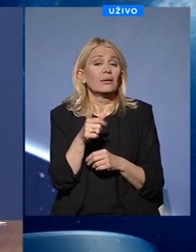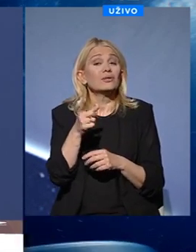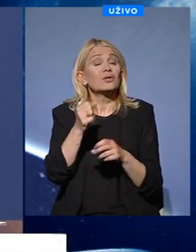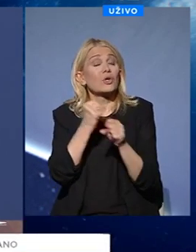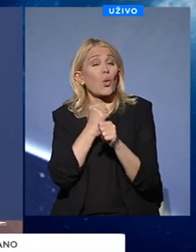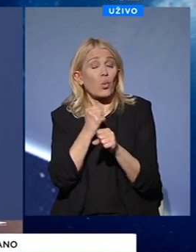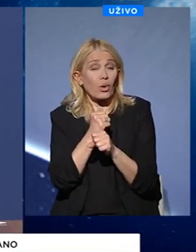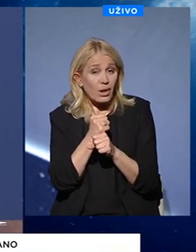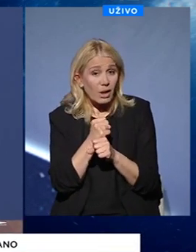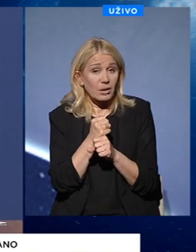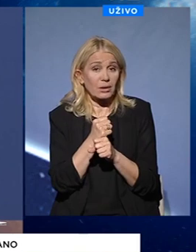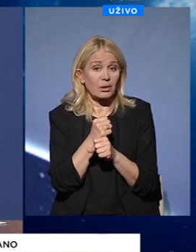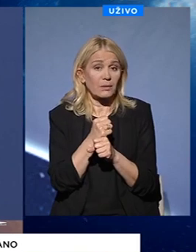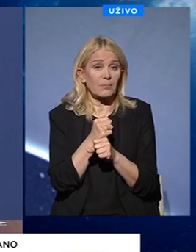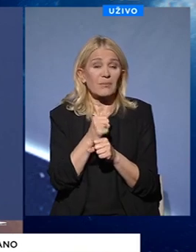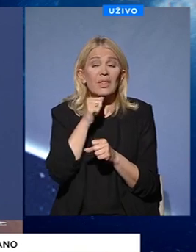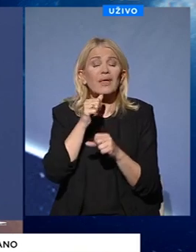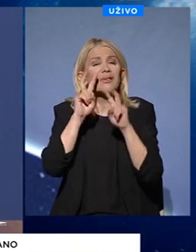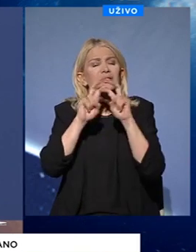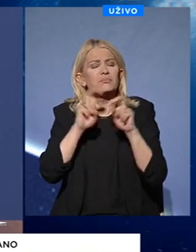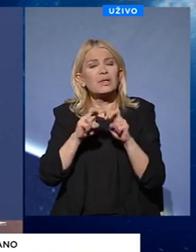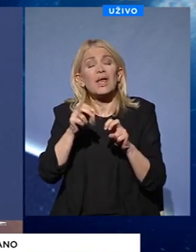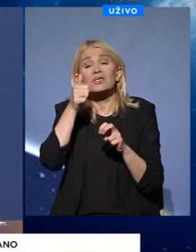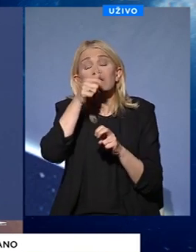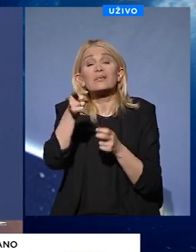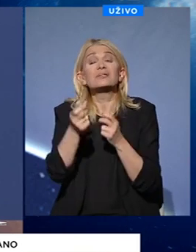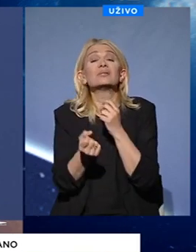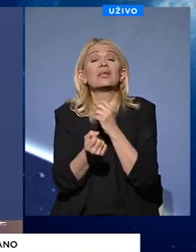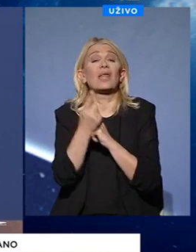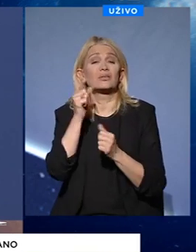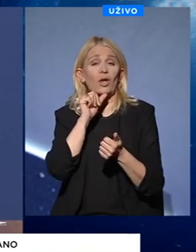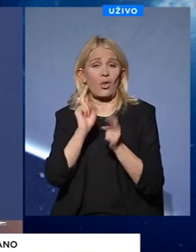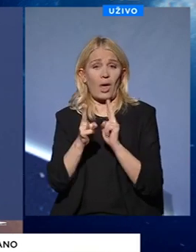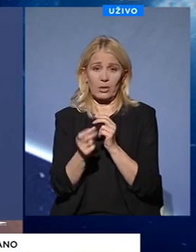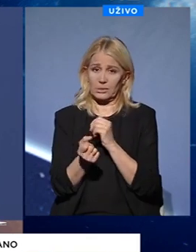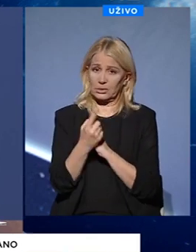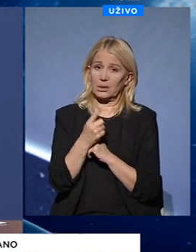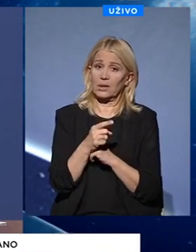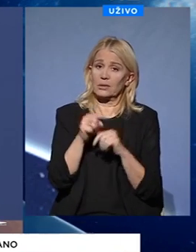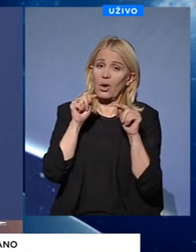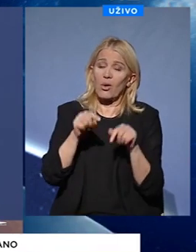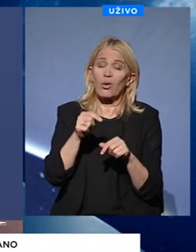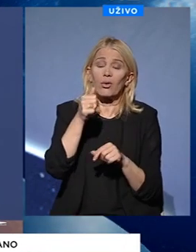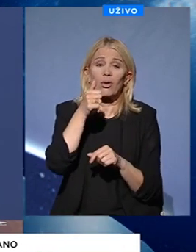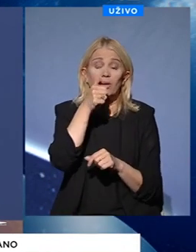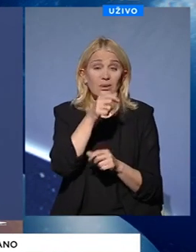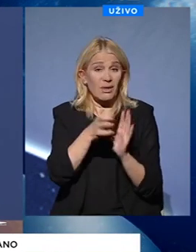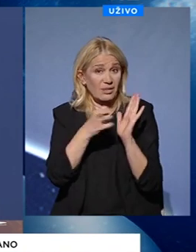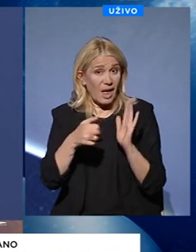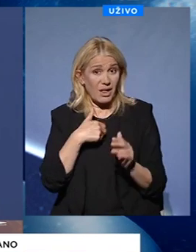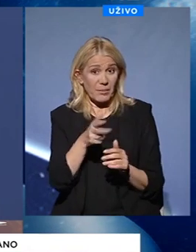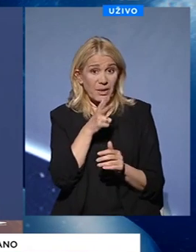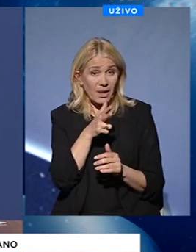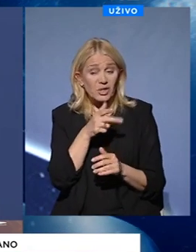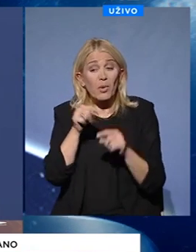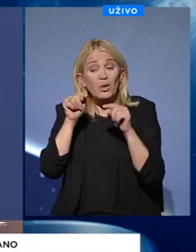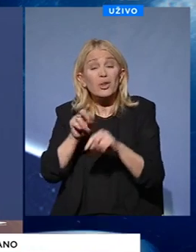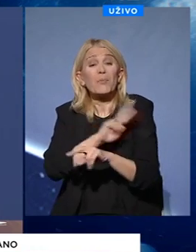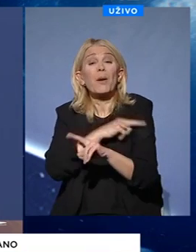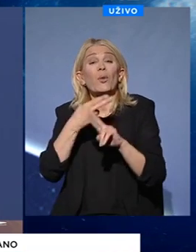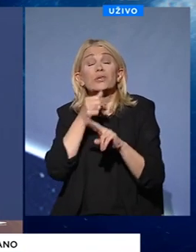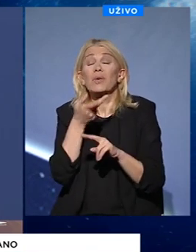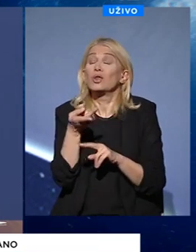uraditi i ispitati šta se desilo i kako se desilo. Ono na čemu dalje insistiramo i u tim bolnicama i u